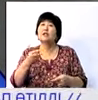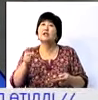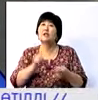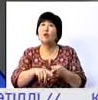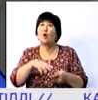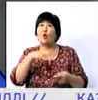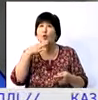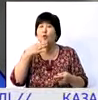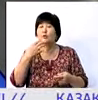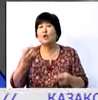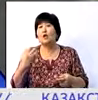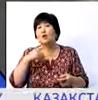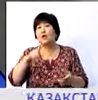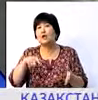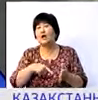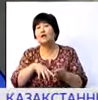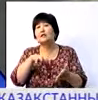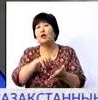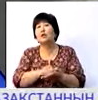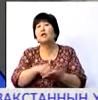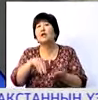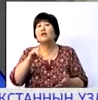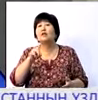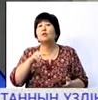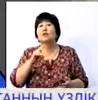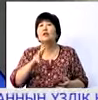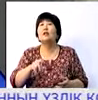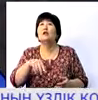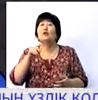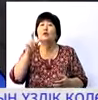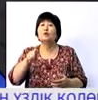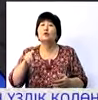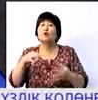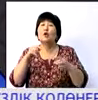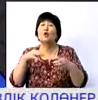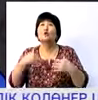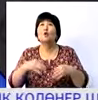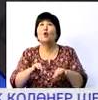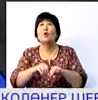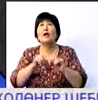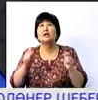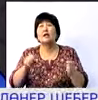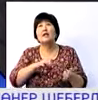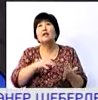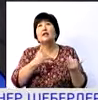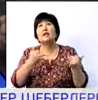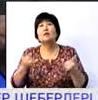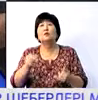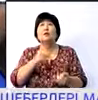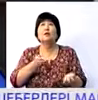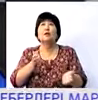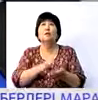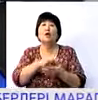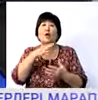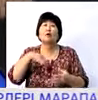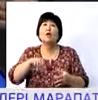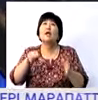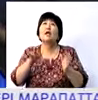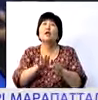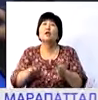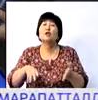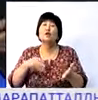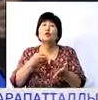көптеген Қызылорда қаласында орнатылған терминалдар арқылы тұтынушыларымызға жол аштық. Энергосервис мекемесінің жұмыс барысымен танысқан көпшілікті электронды